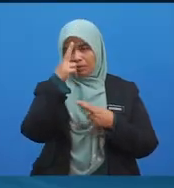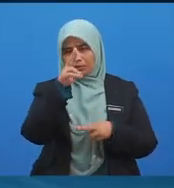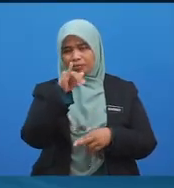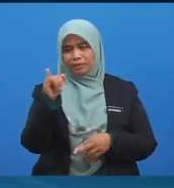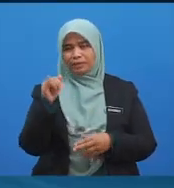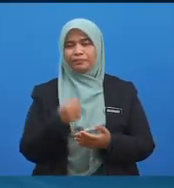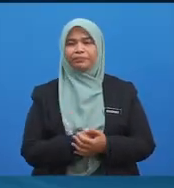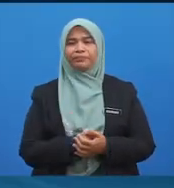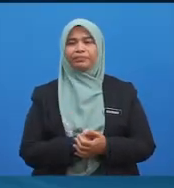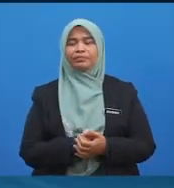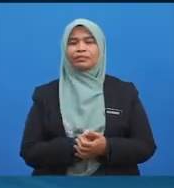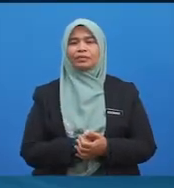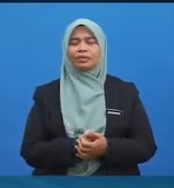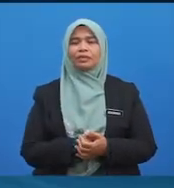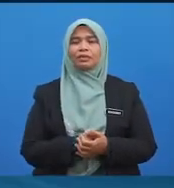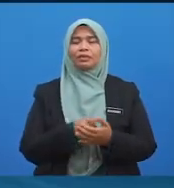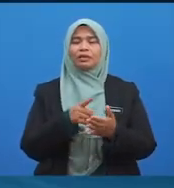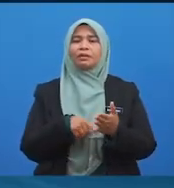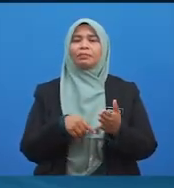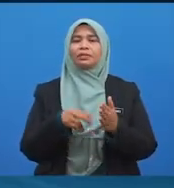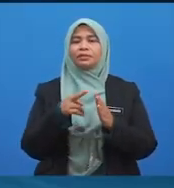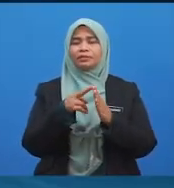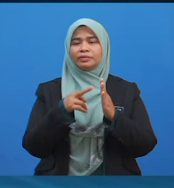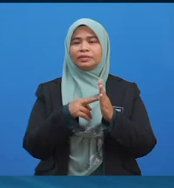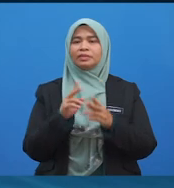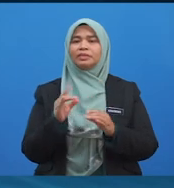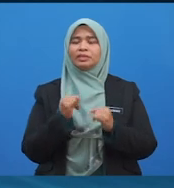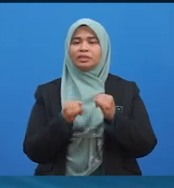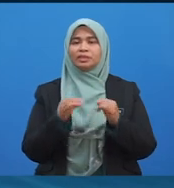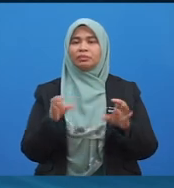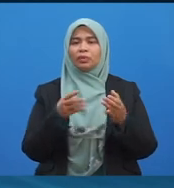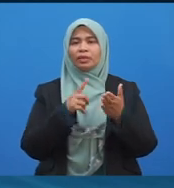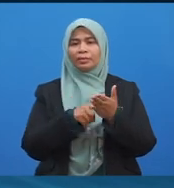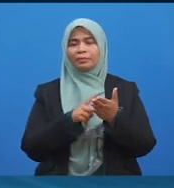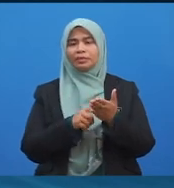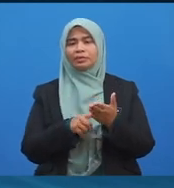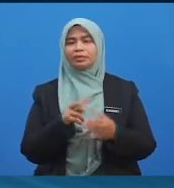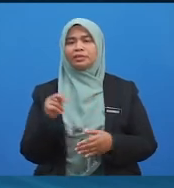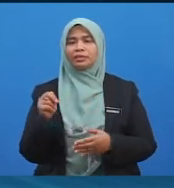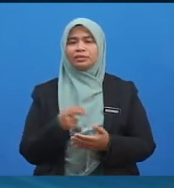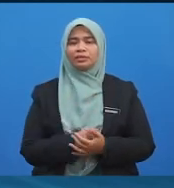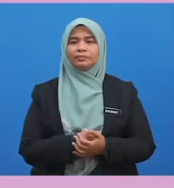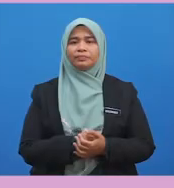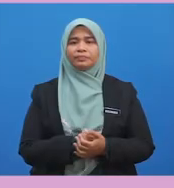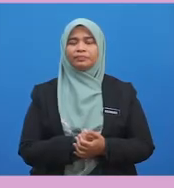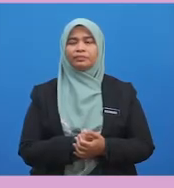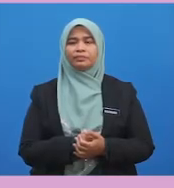Mari kita lihat apa pula peraturan jika melakukan sesi perbincangan.